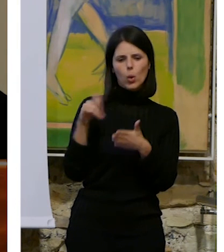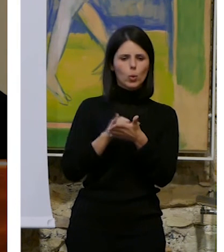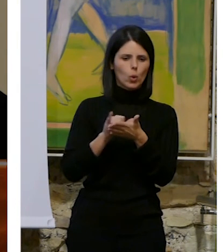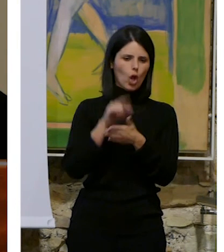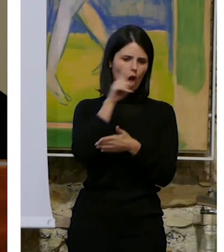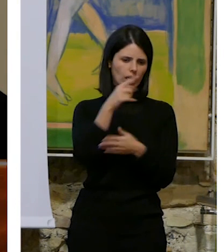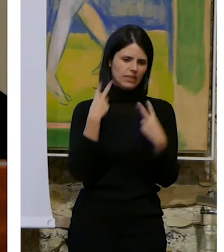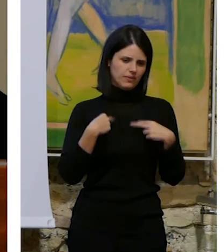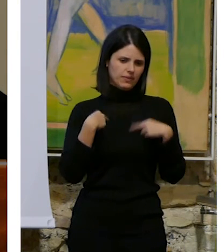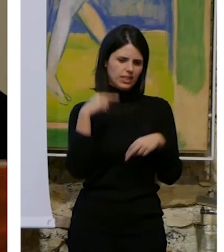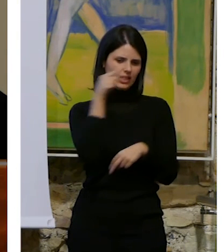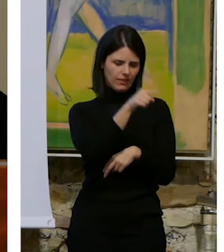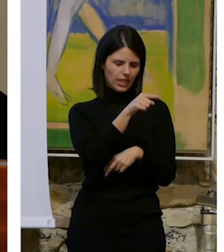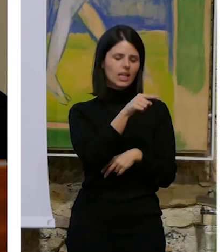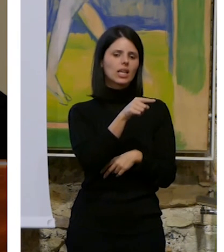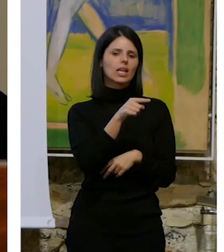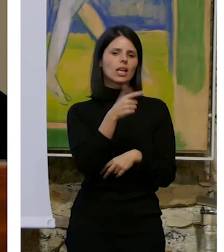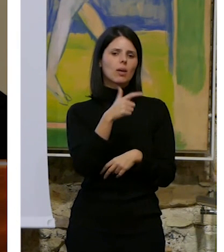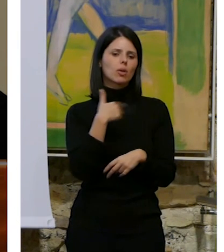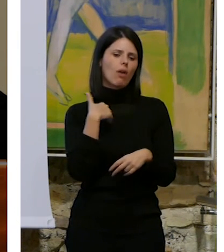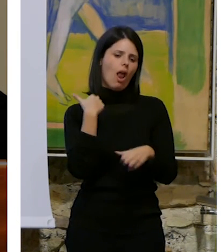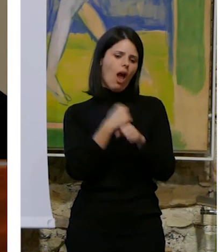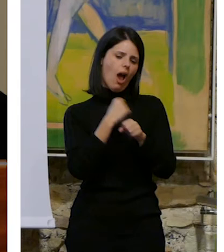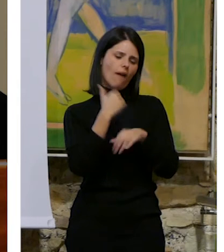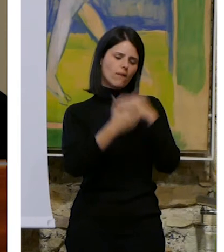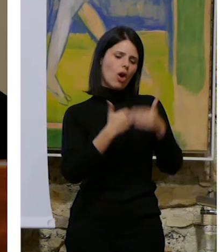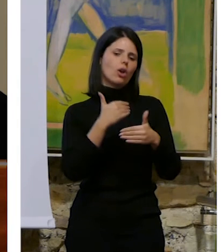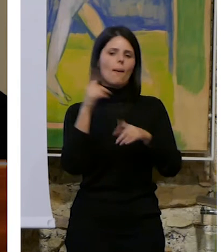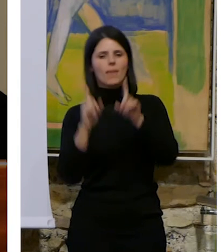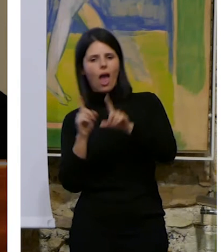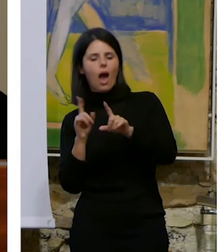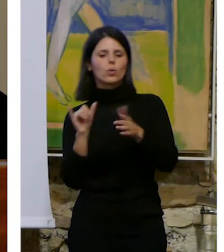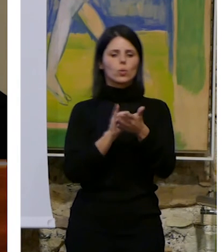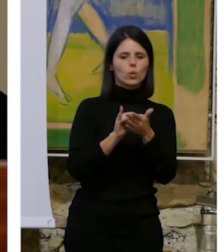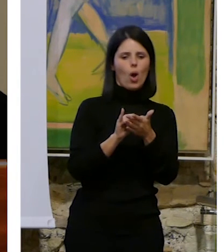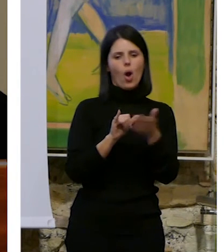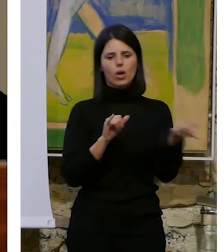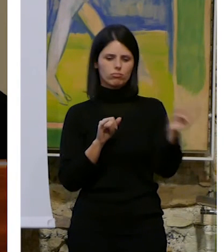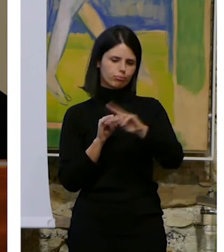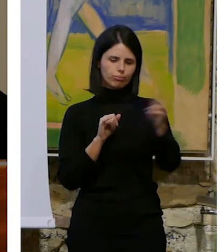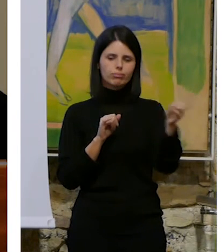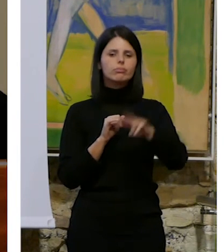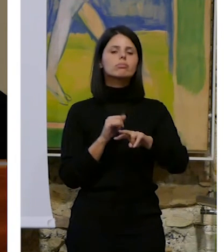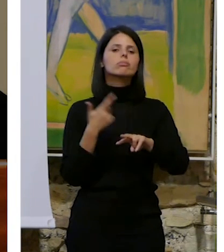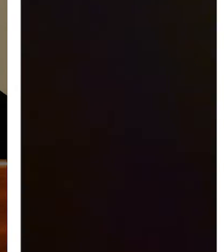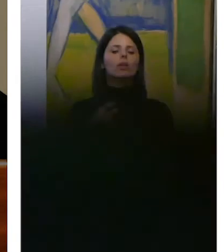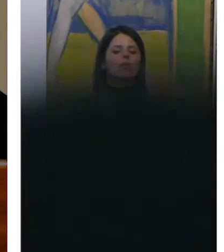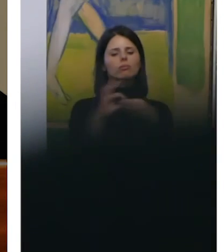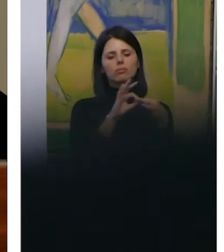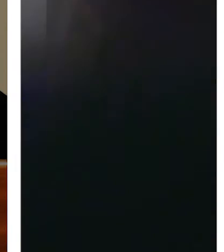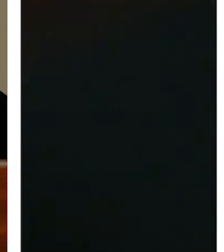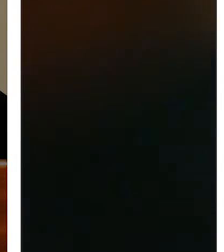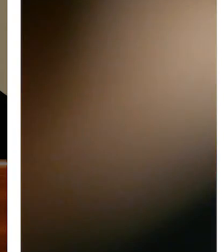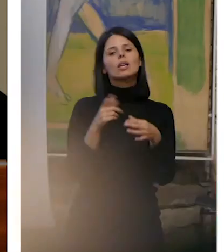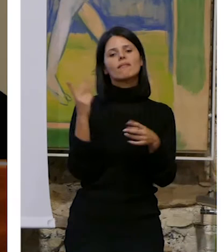newyorkese, perché avevo una galleria a New York e a Milano, e ero molto collegato, perché gli italiani di solito